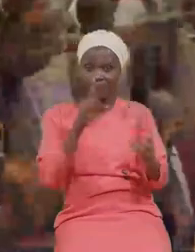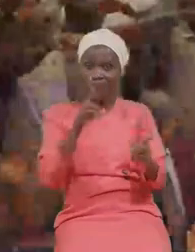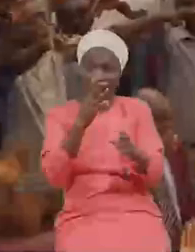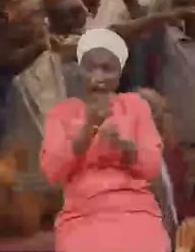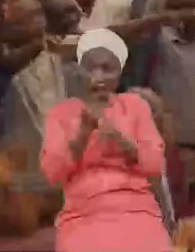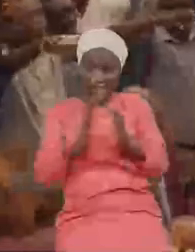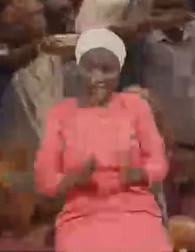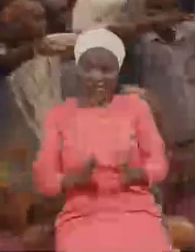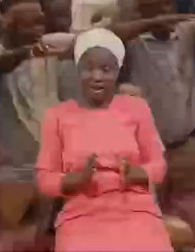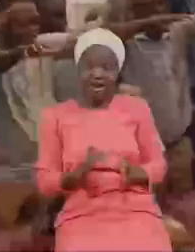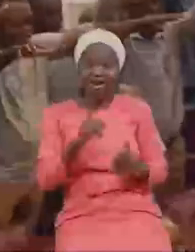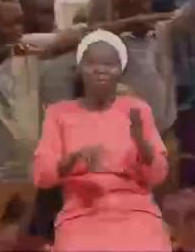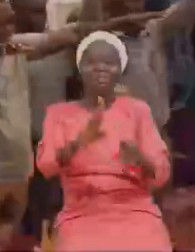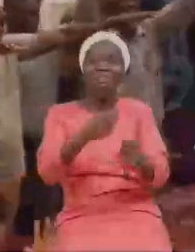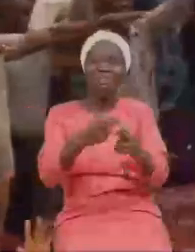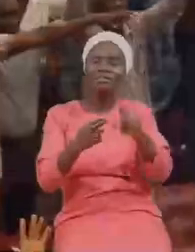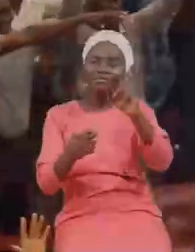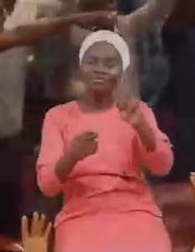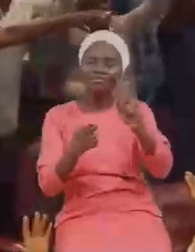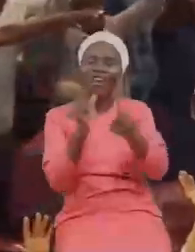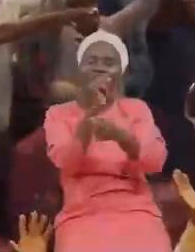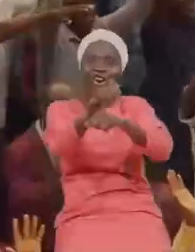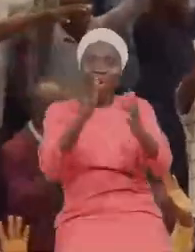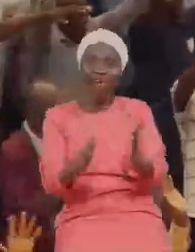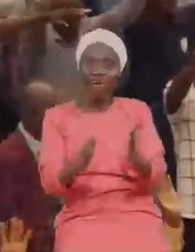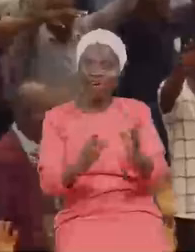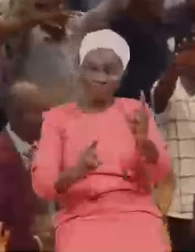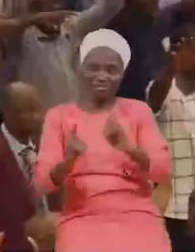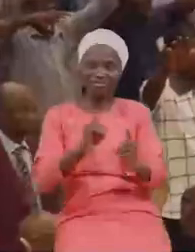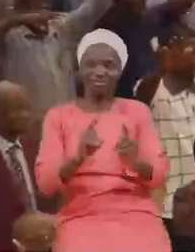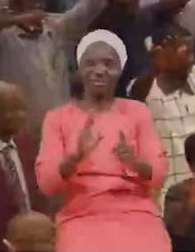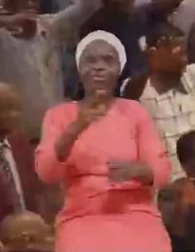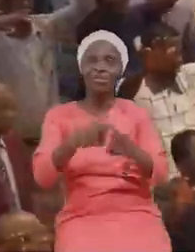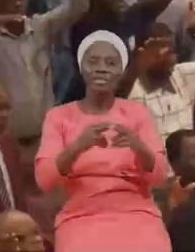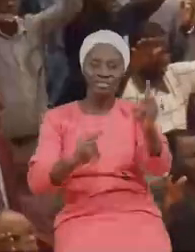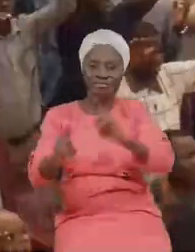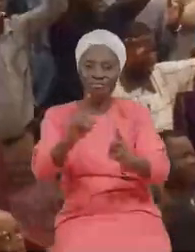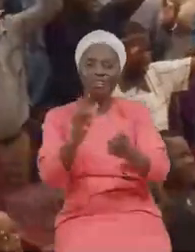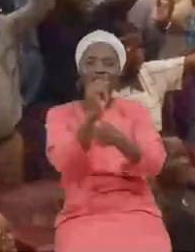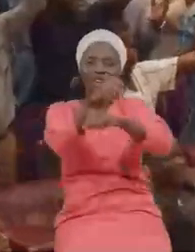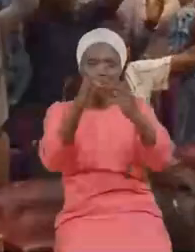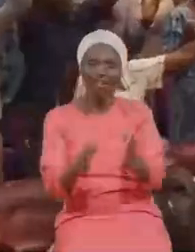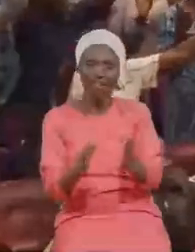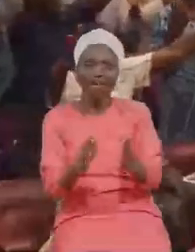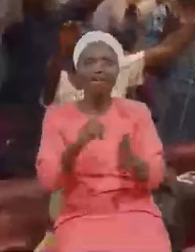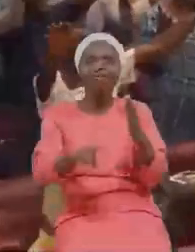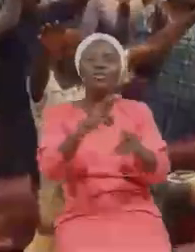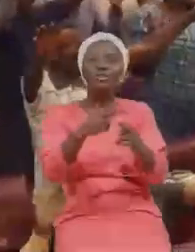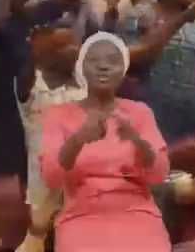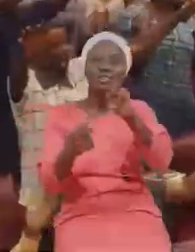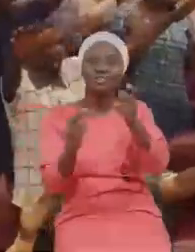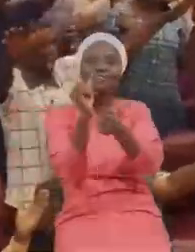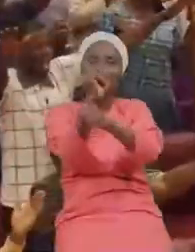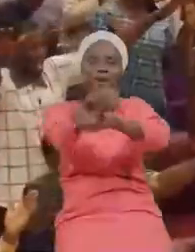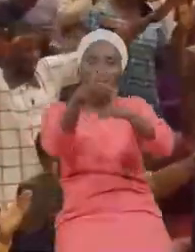quel est ton nom vainqueur quel est ton nom quel est ton nom là-bas